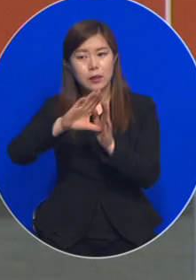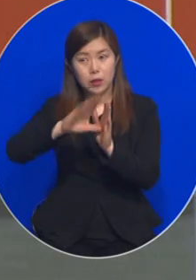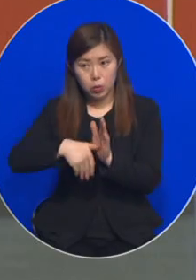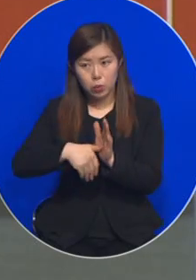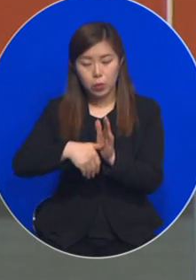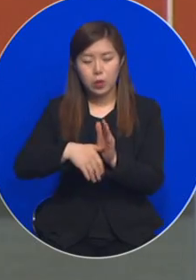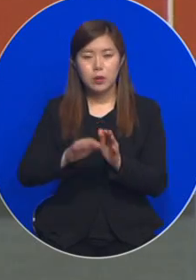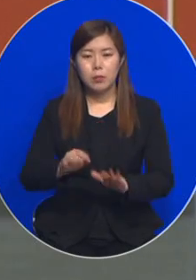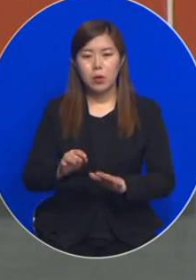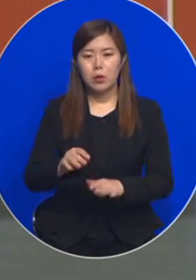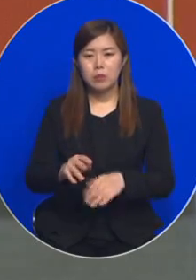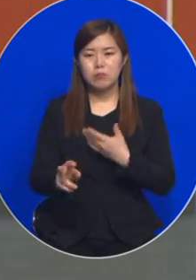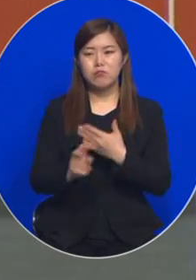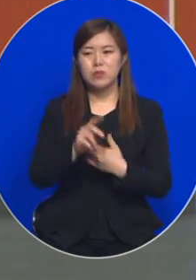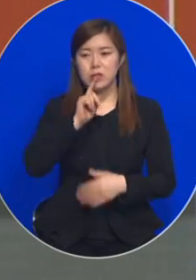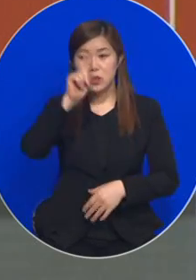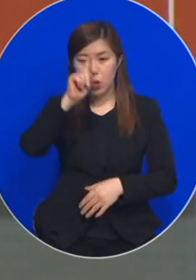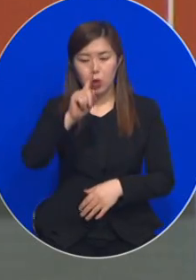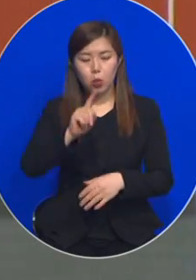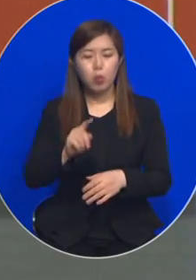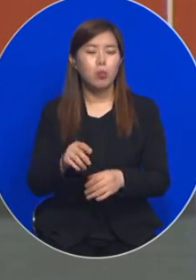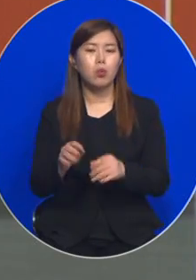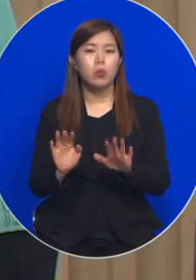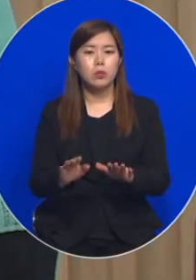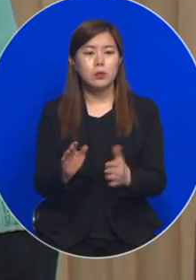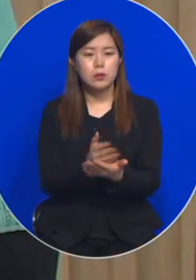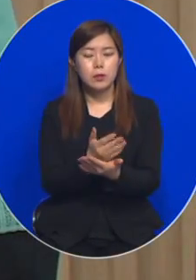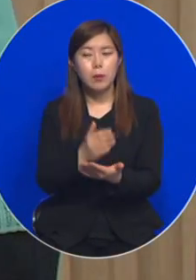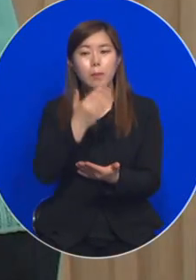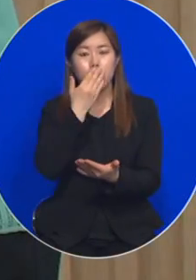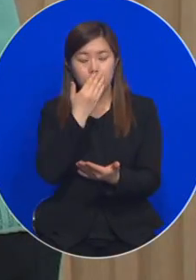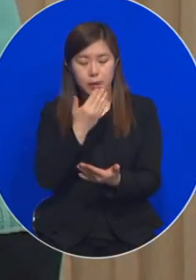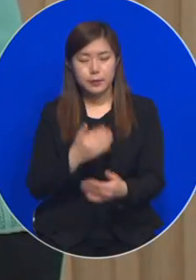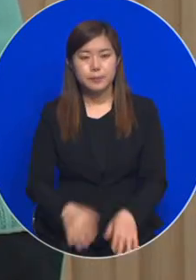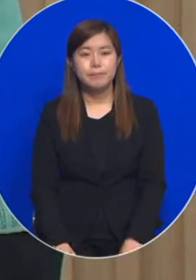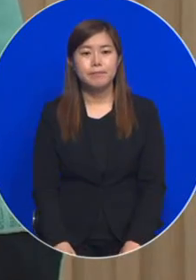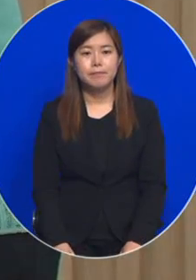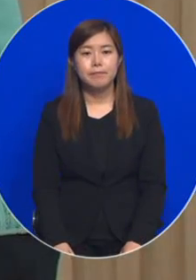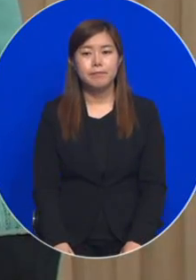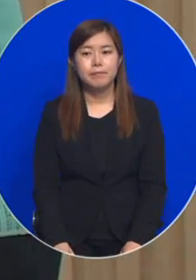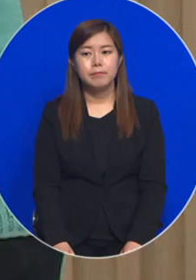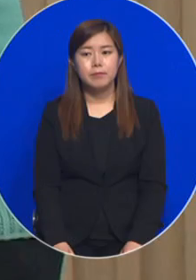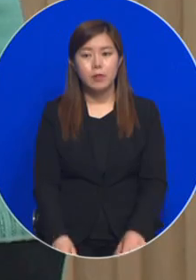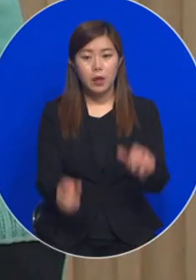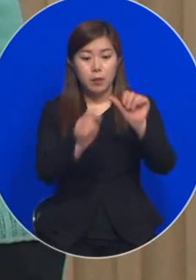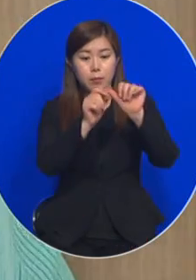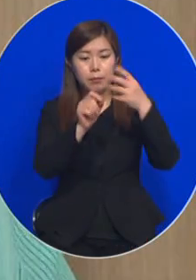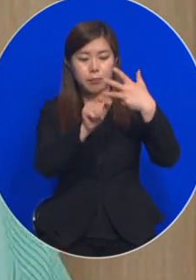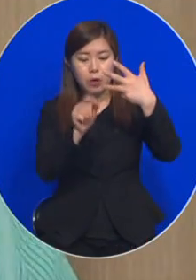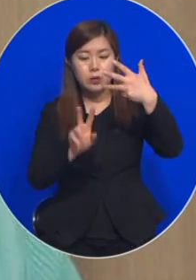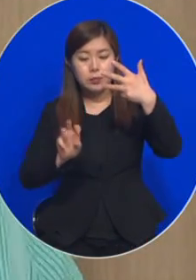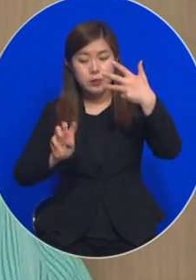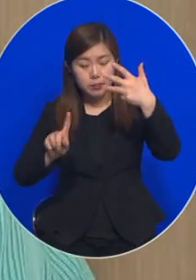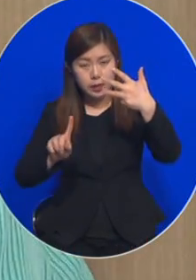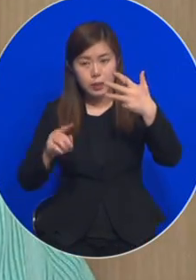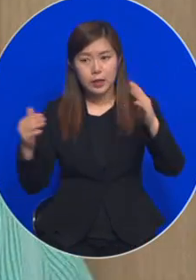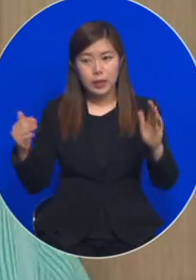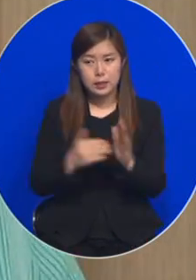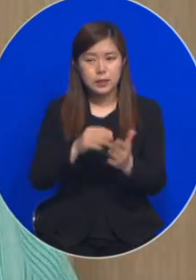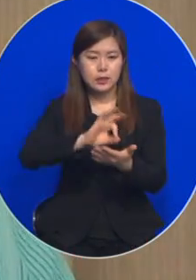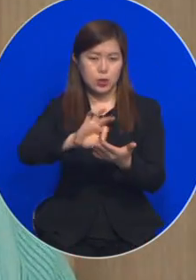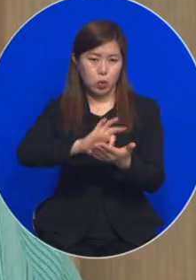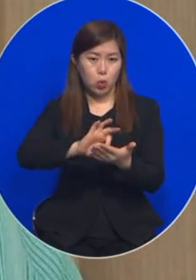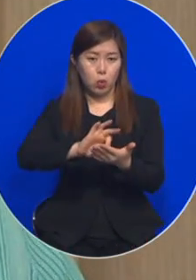이의신청을 통해 지원금을 따로 받을 수 있습니다 긴급 재난 지원금은 8월 31일까지 사용해야 하고 기간내